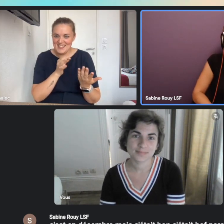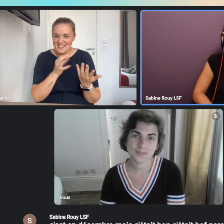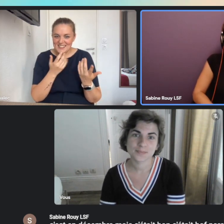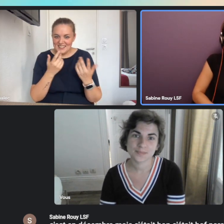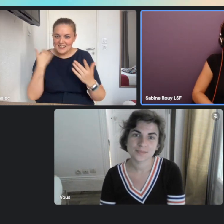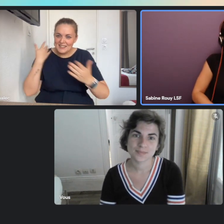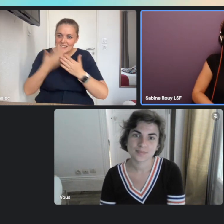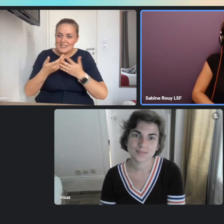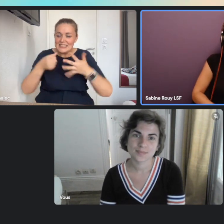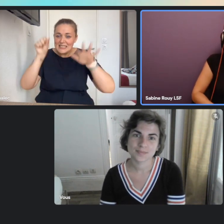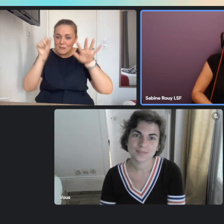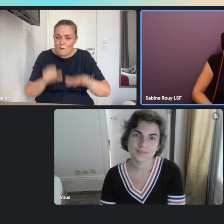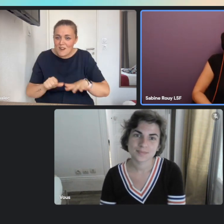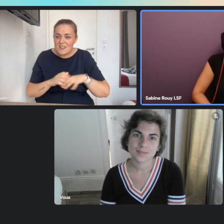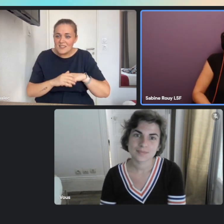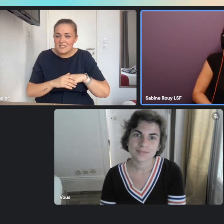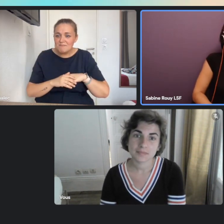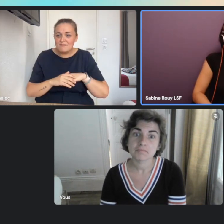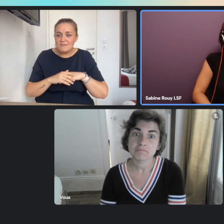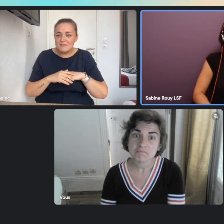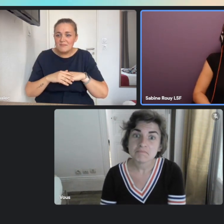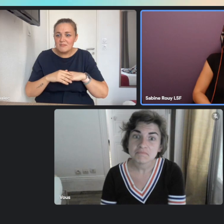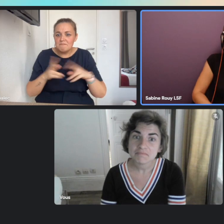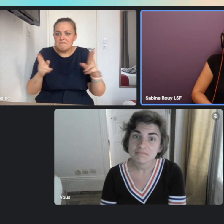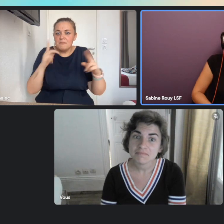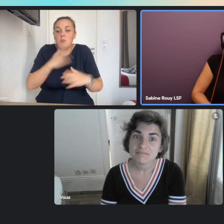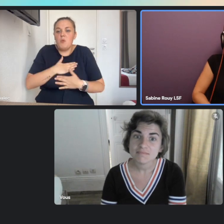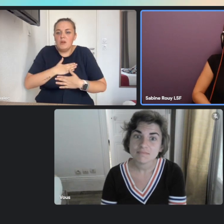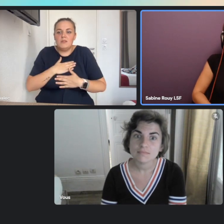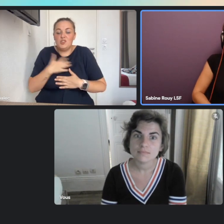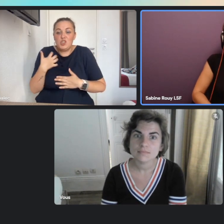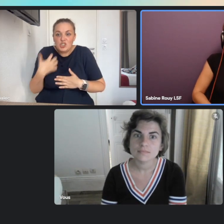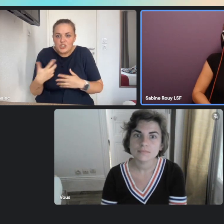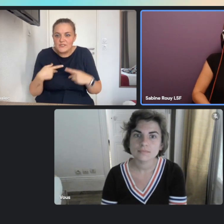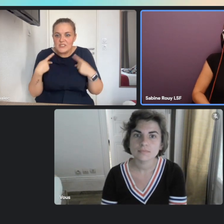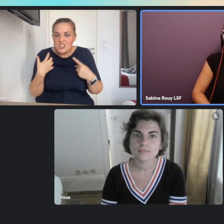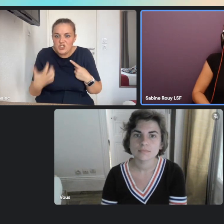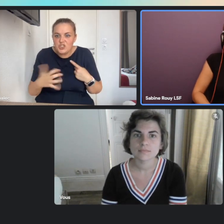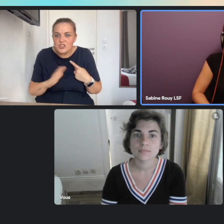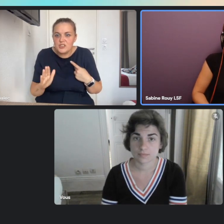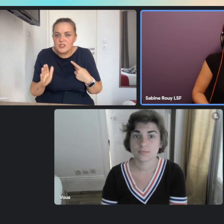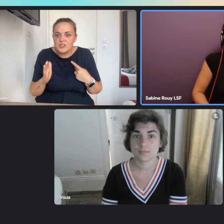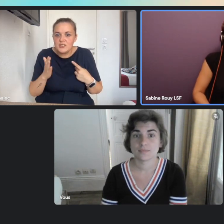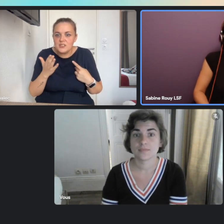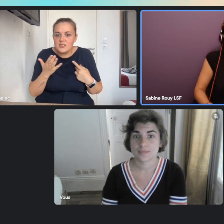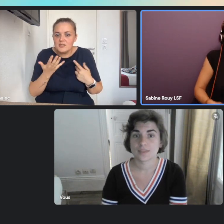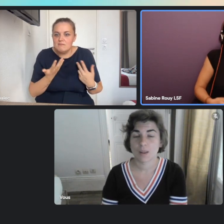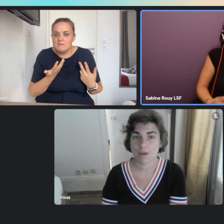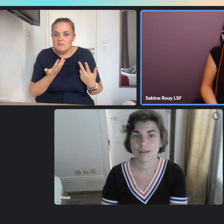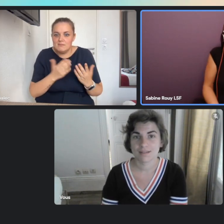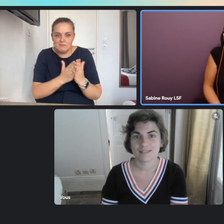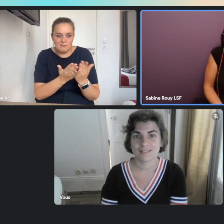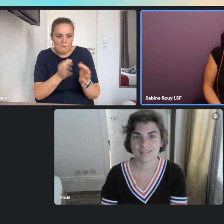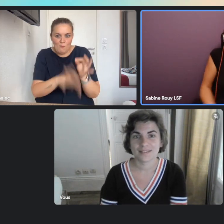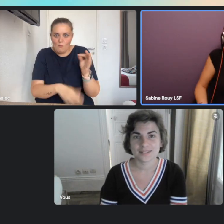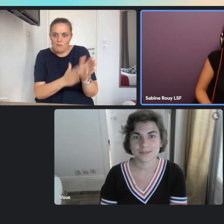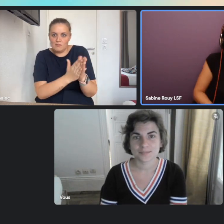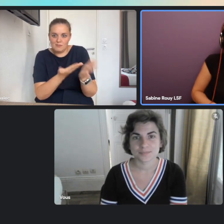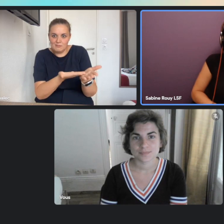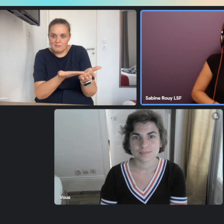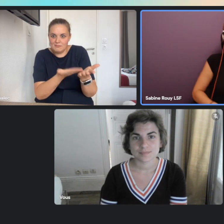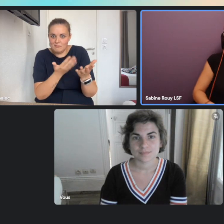choses qui ça m'est revenu, tiens, ah! Alors que ça fait 6 mois. Alors pour moi, c'est vrai que je me rends compte que en fait, ma